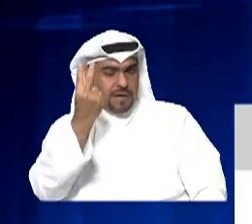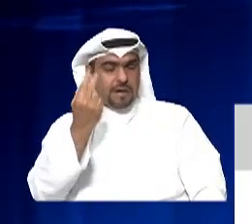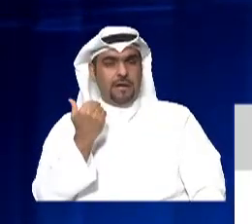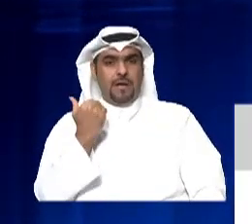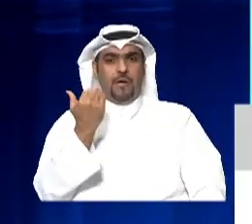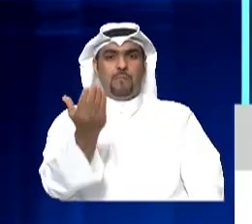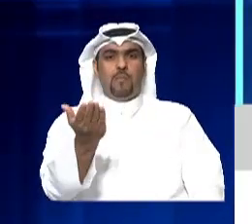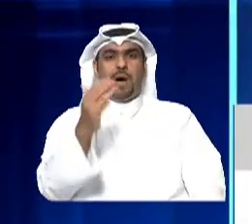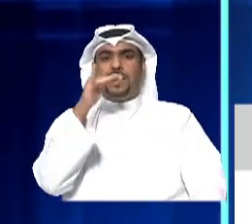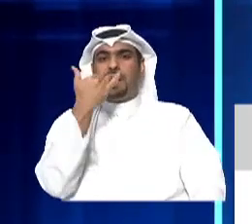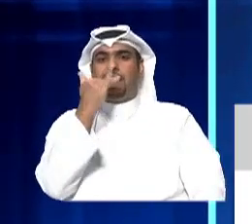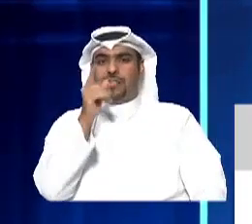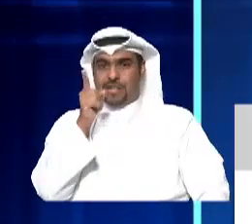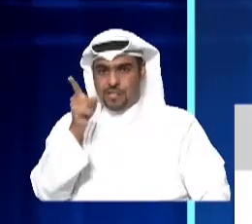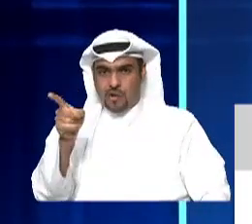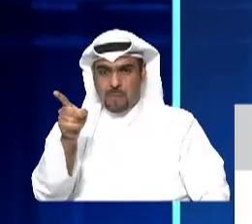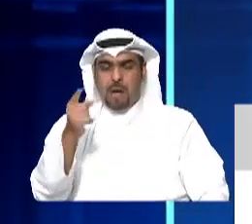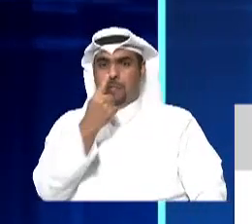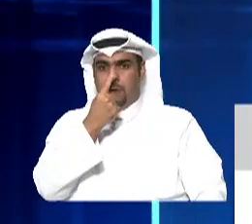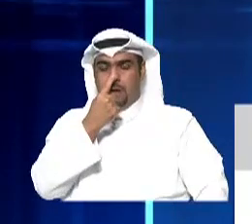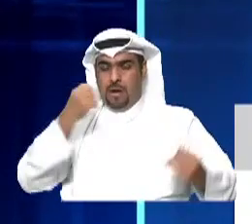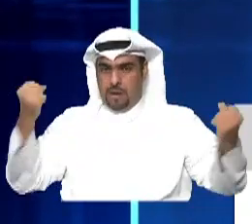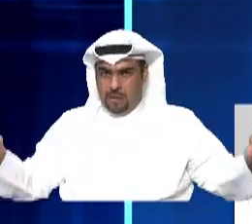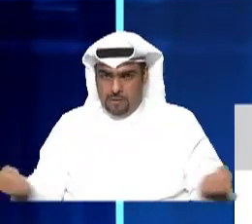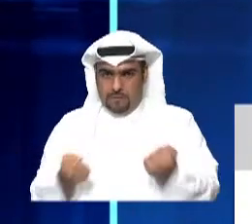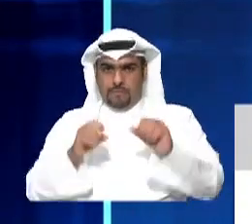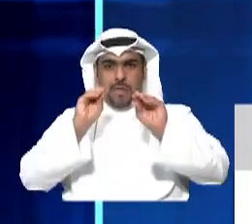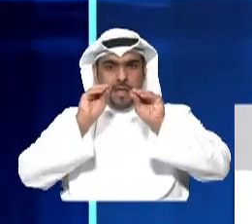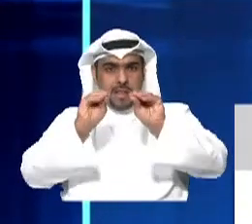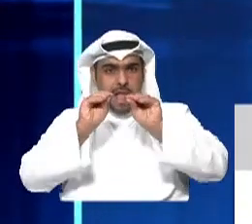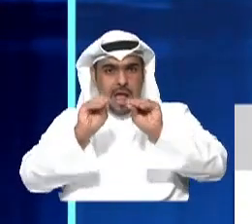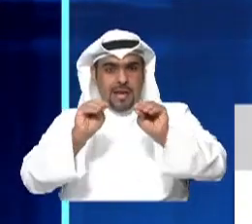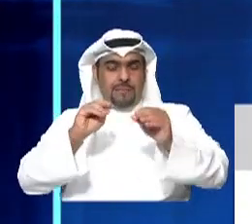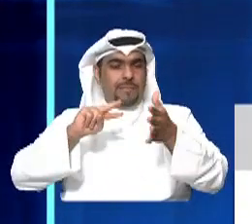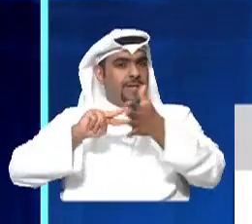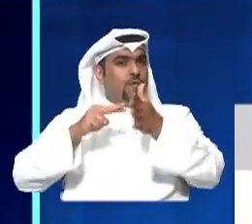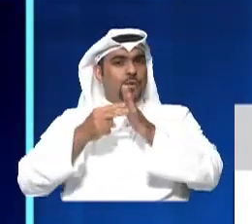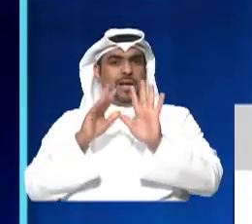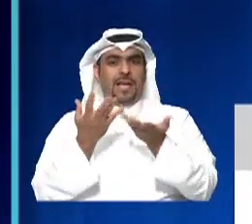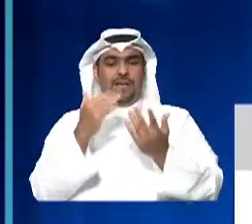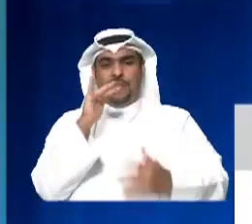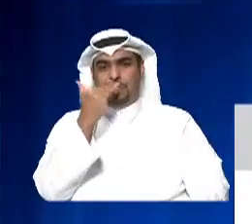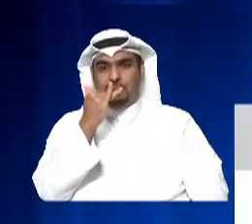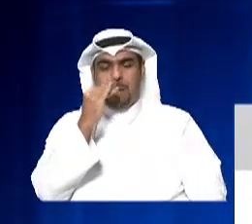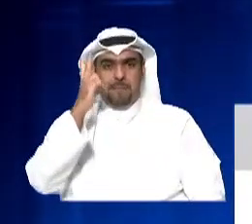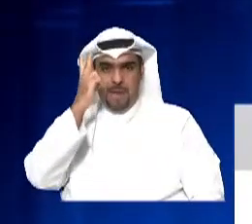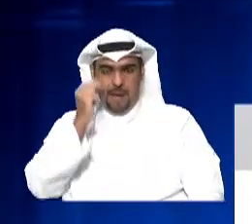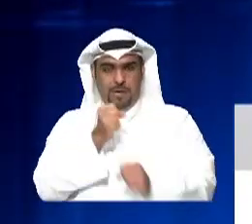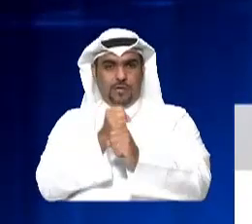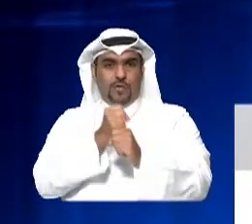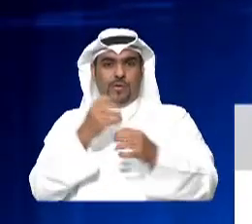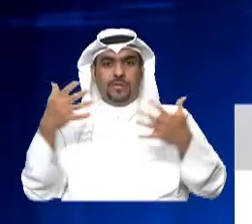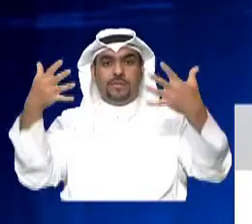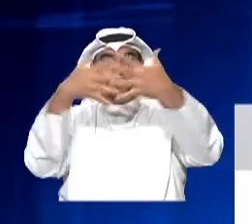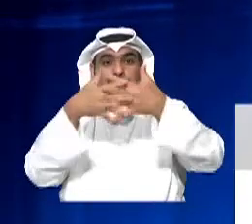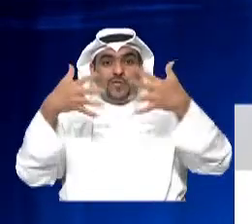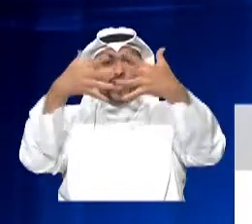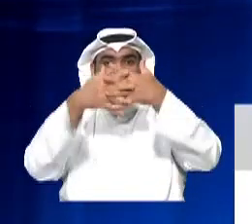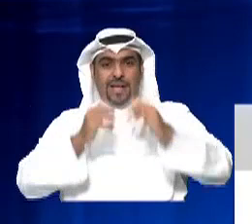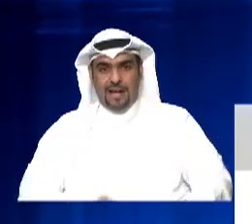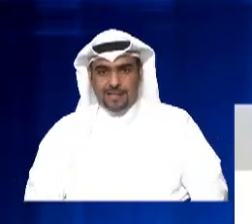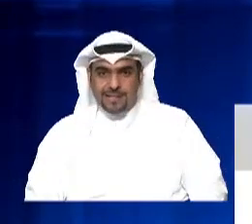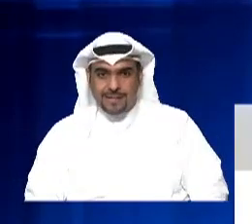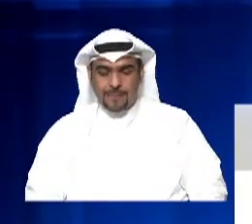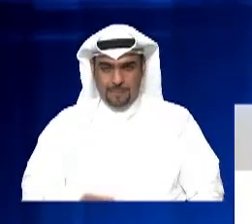المحترف لتعزيز رياده الاعمال وصناع العمل لتشجيع الشباب للعمل بالقطاع الخاص كما اشارت الى انها